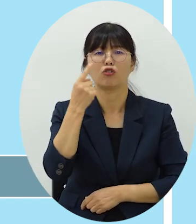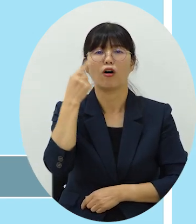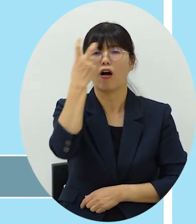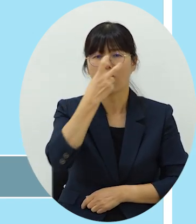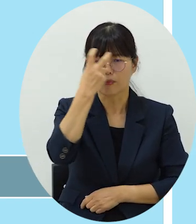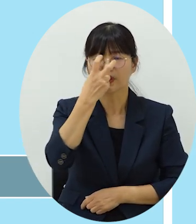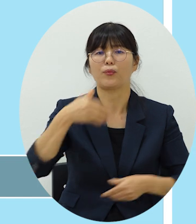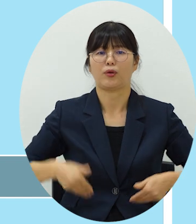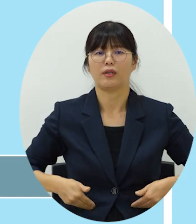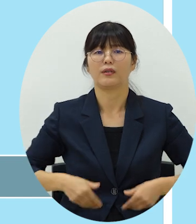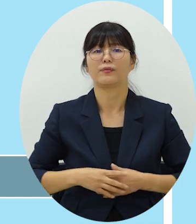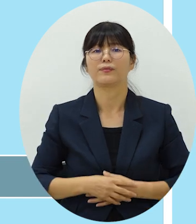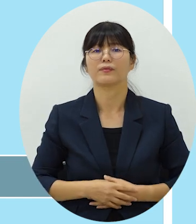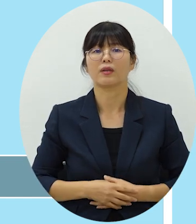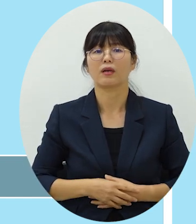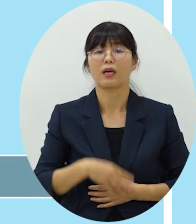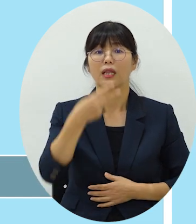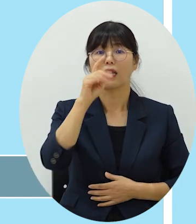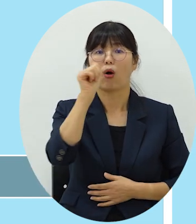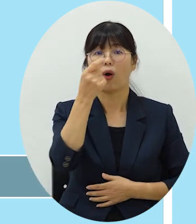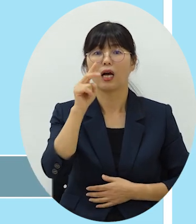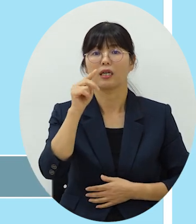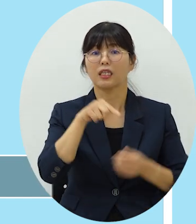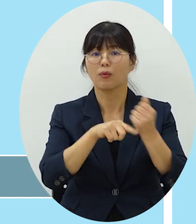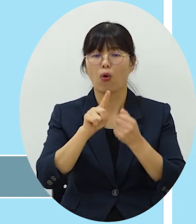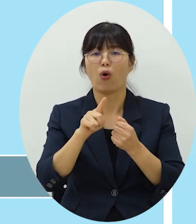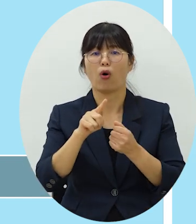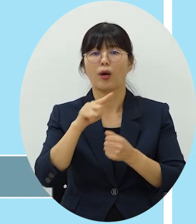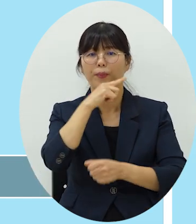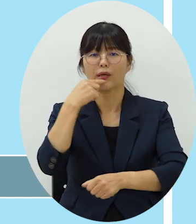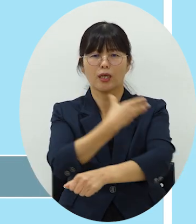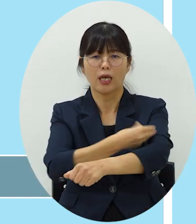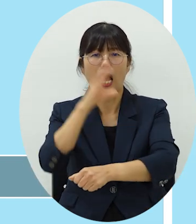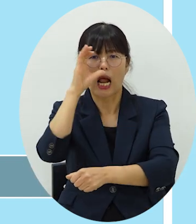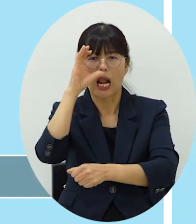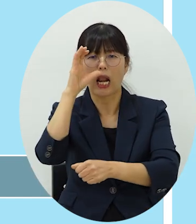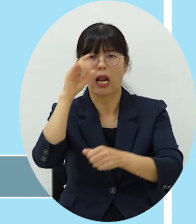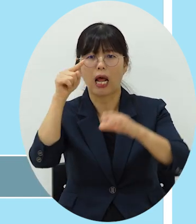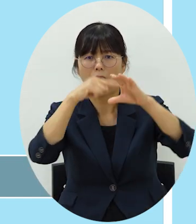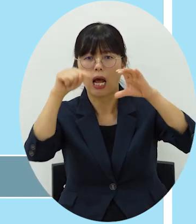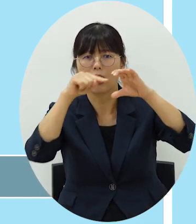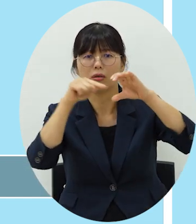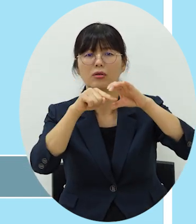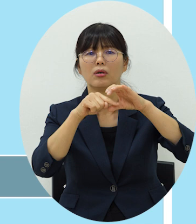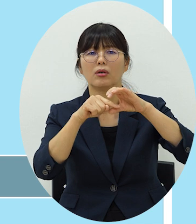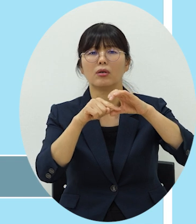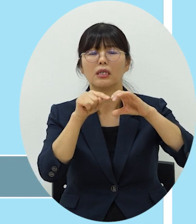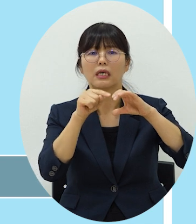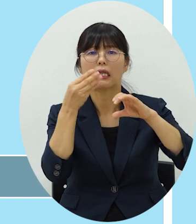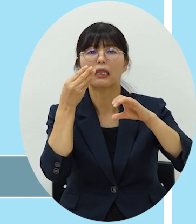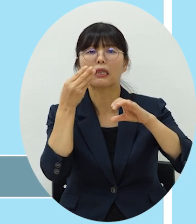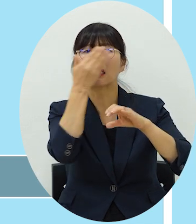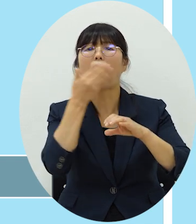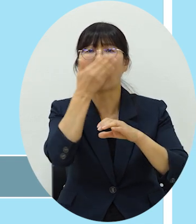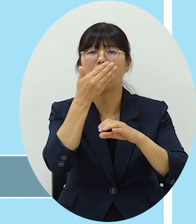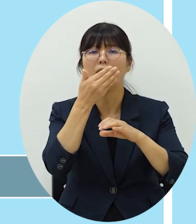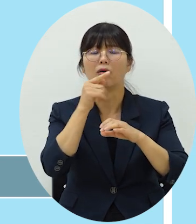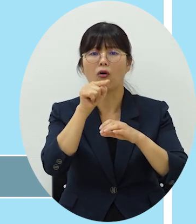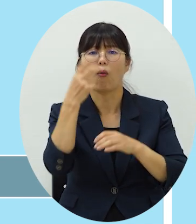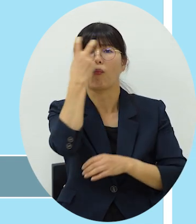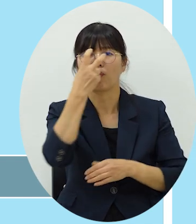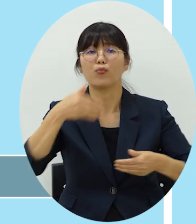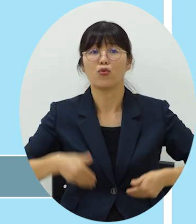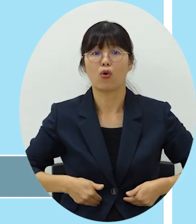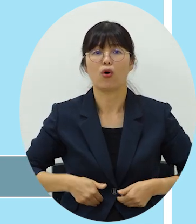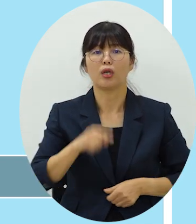검사를 시행해야 합니다. 여기서 당화 혈색소란 적혈구 내의 혈색소가 어느 정도 당화되었나를 보는 검사를